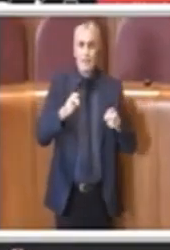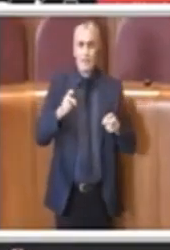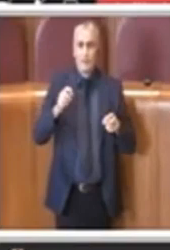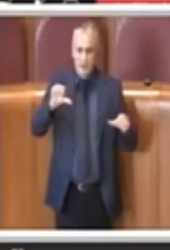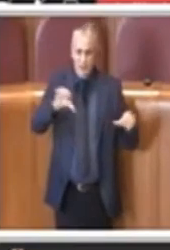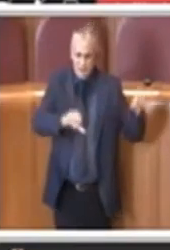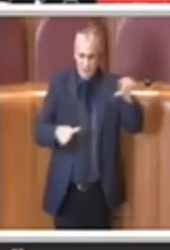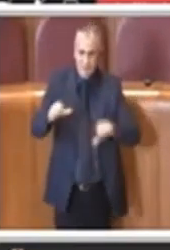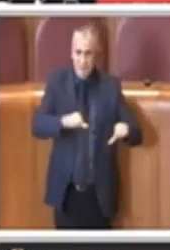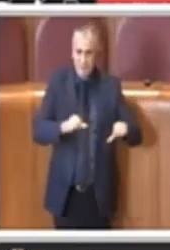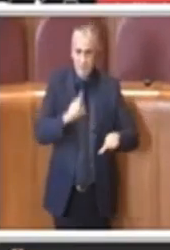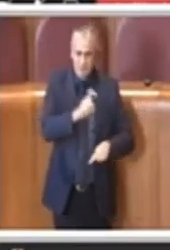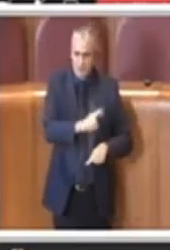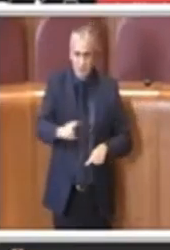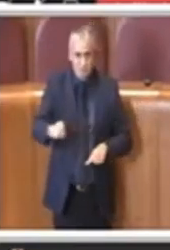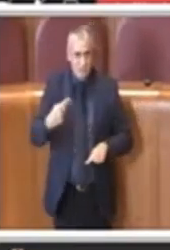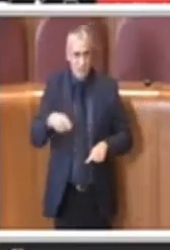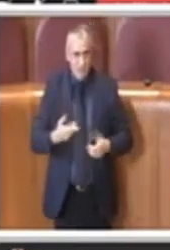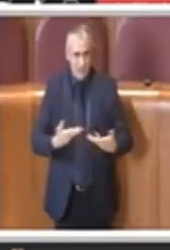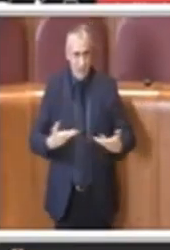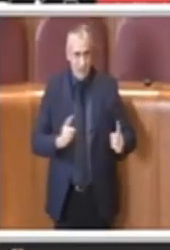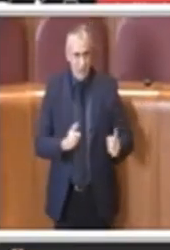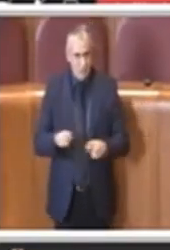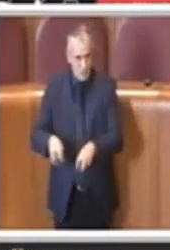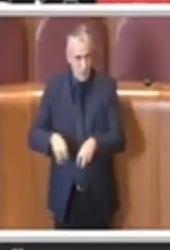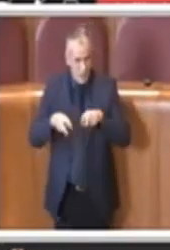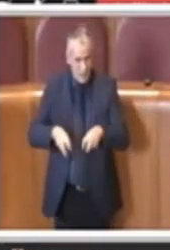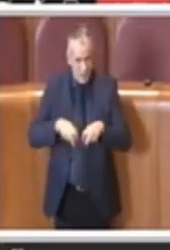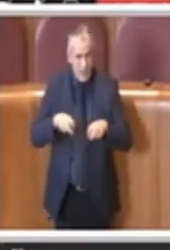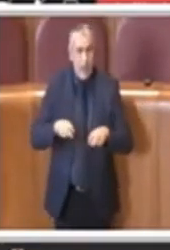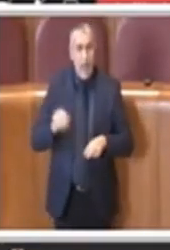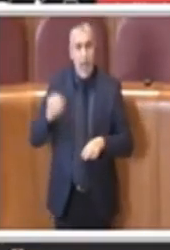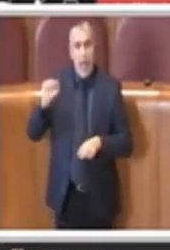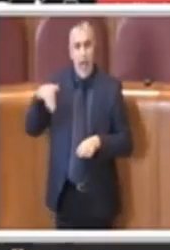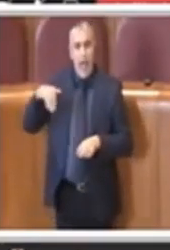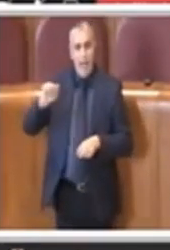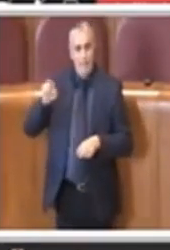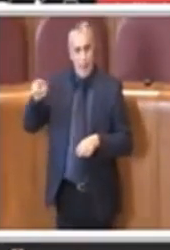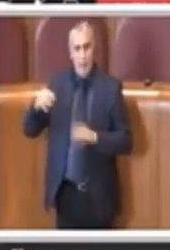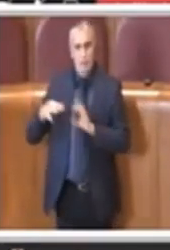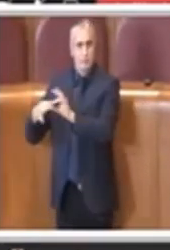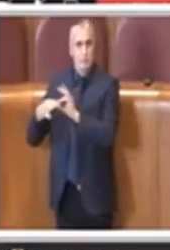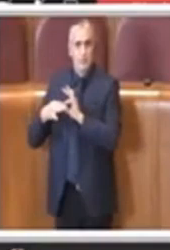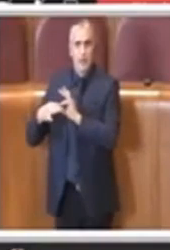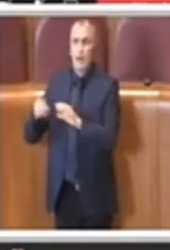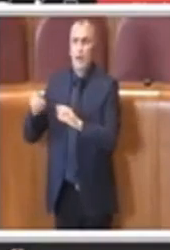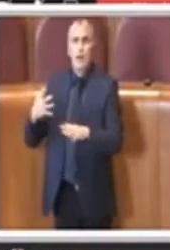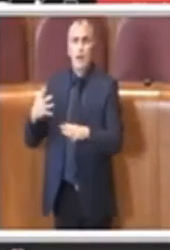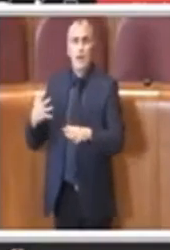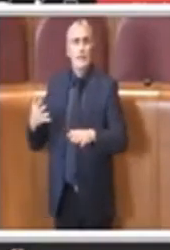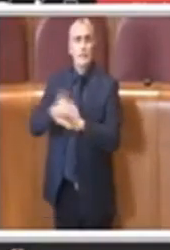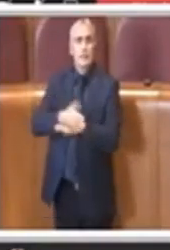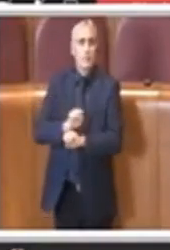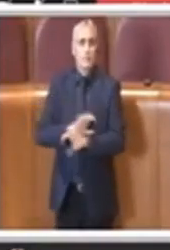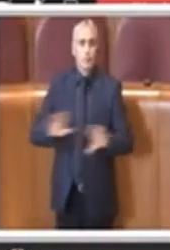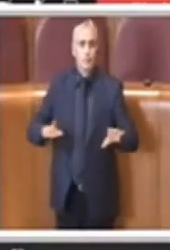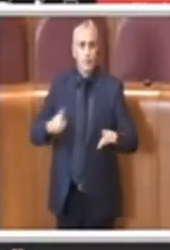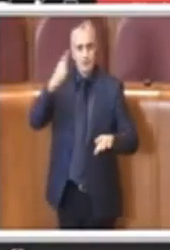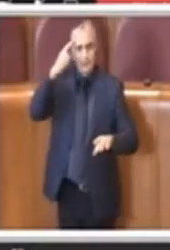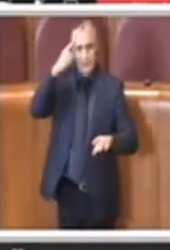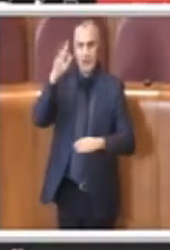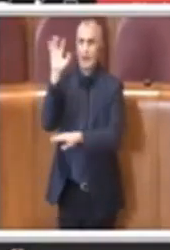molto importante, insomma, su Roma Capitale con AMA non si è più intervenuti, anche grazie al servizio